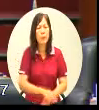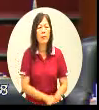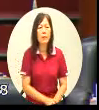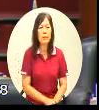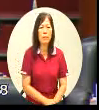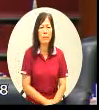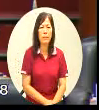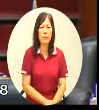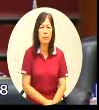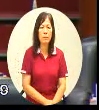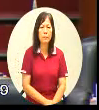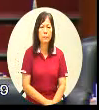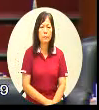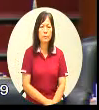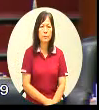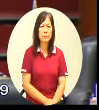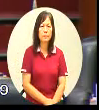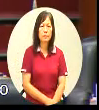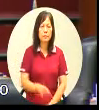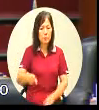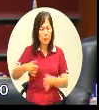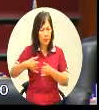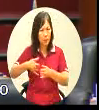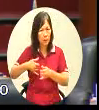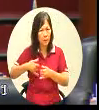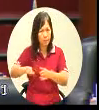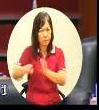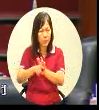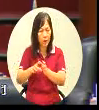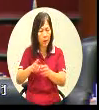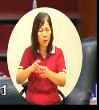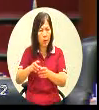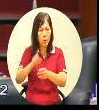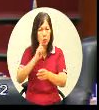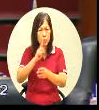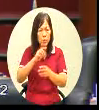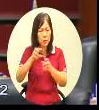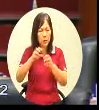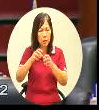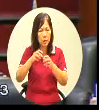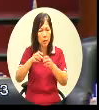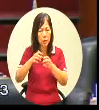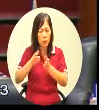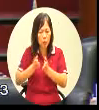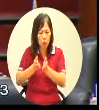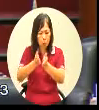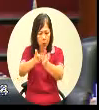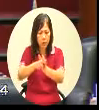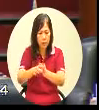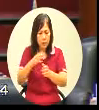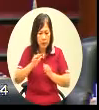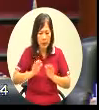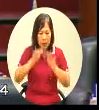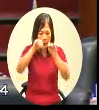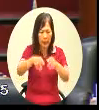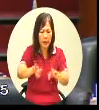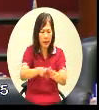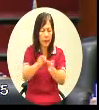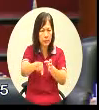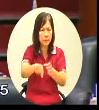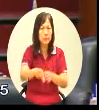开一个道出来。不过这个道船出来的地方刚好是怎样，刚好是浪头的地方。